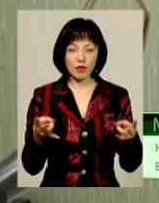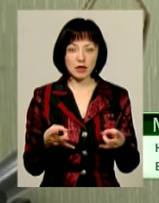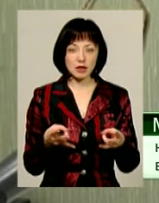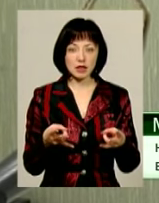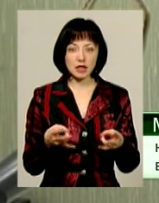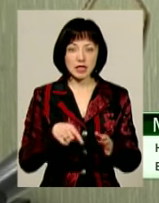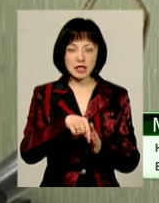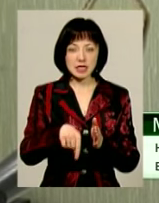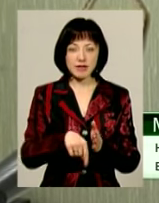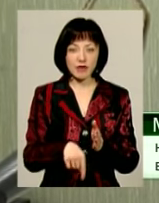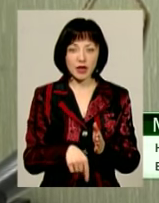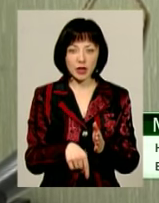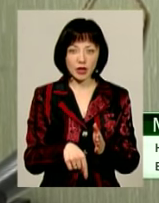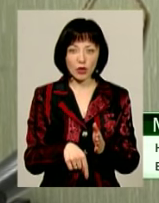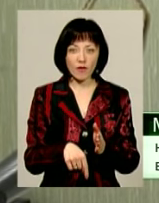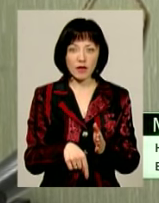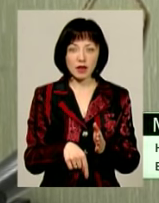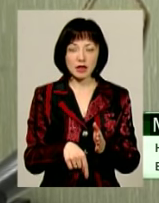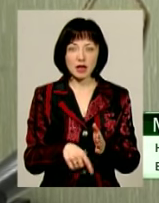ті свердловини, які